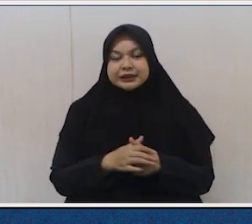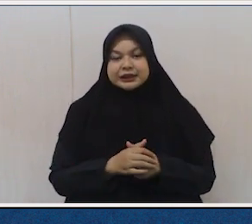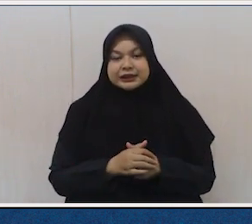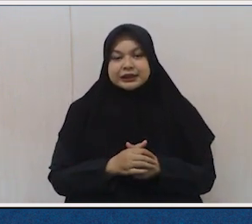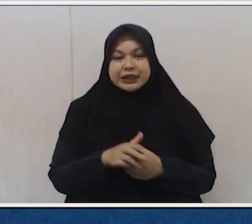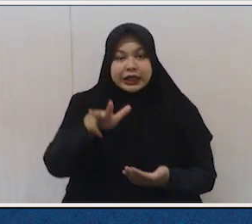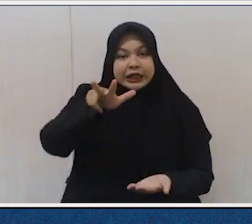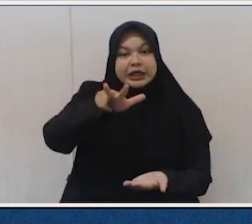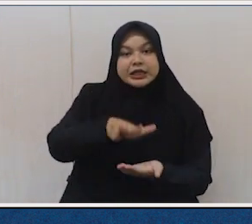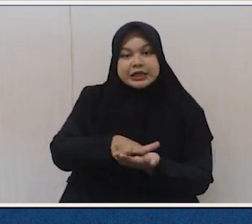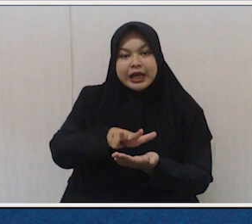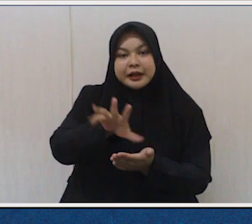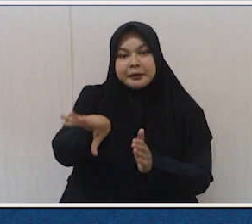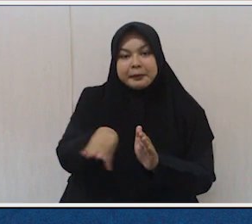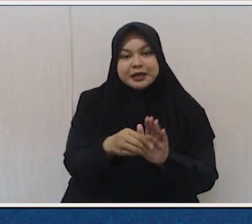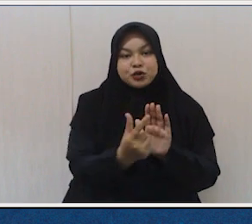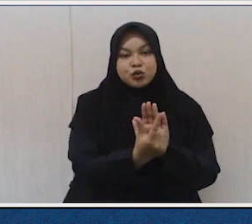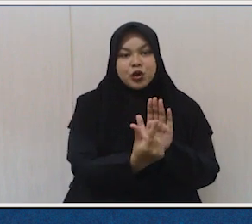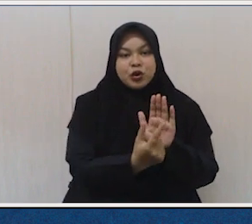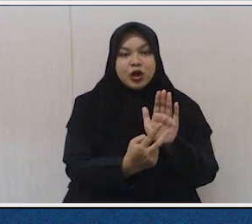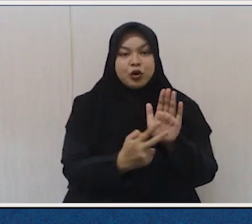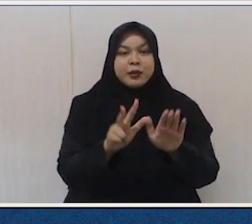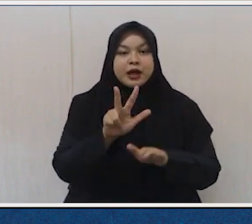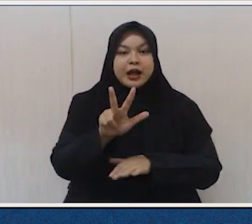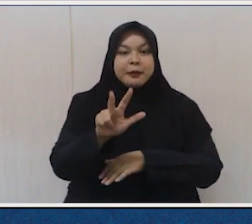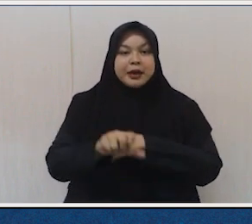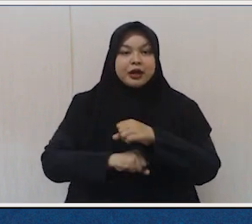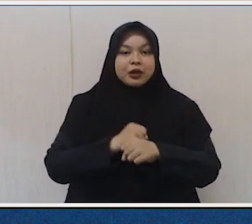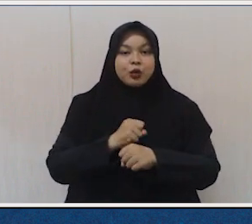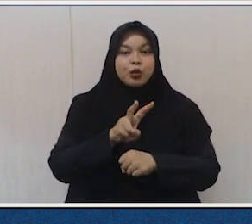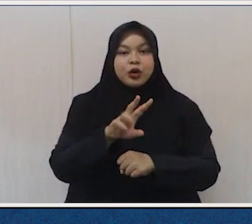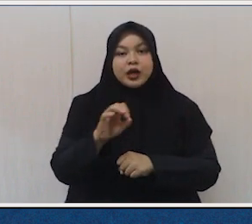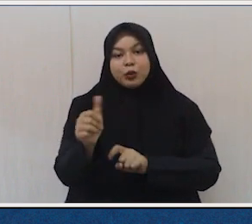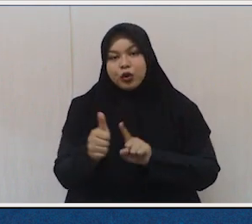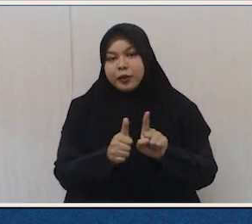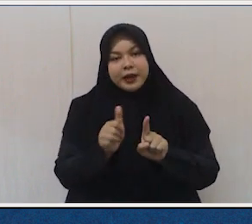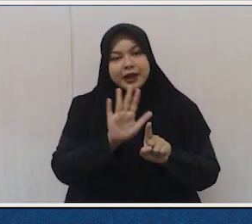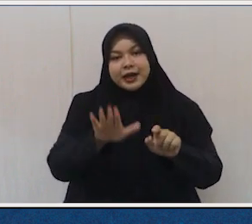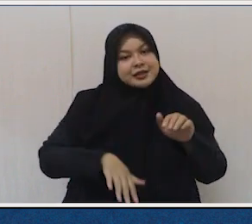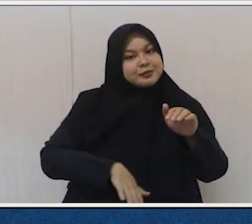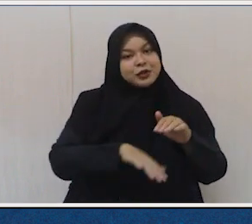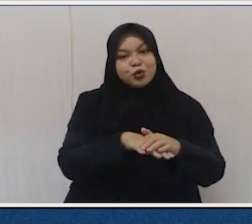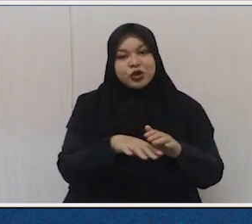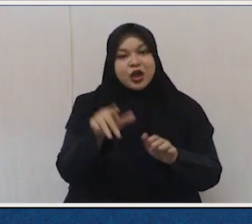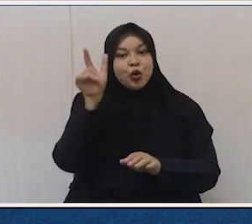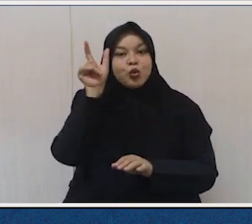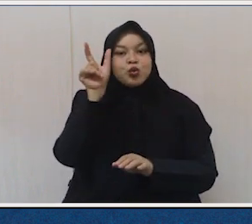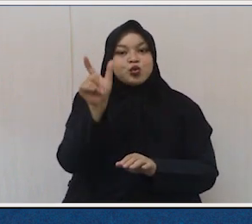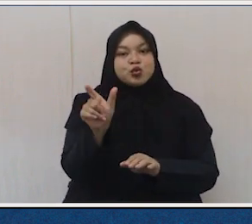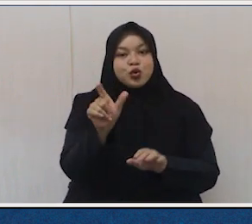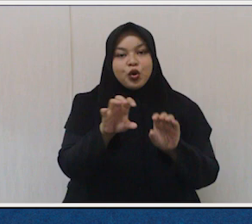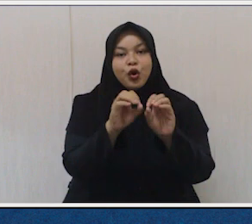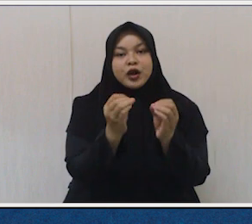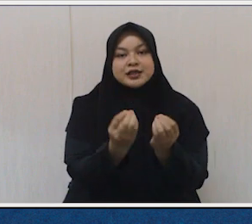disahkan menjadi und 8 2016 sebenarnya tidak tidak sepenuhnya usulan dari e